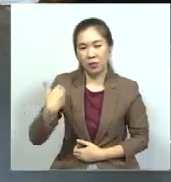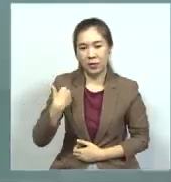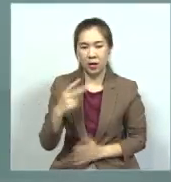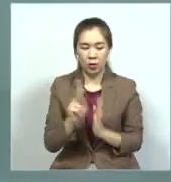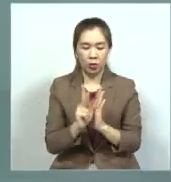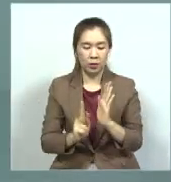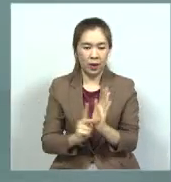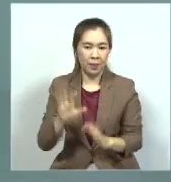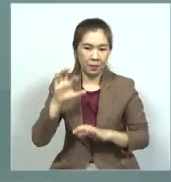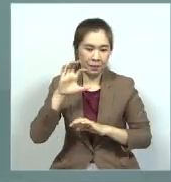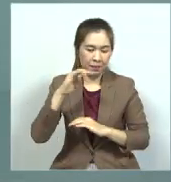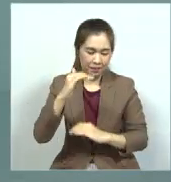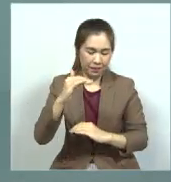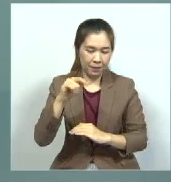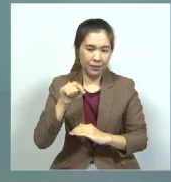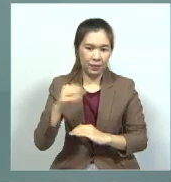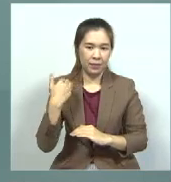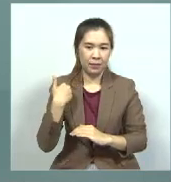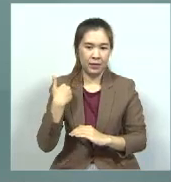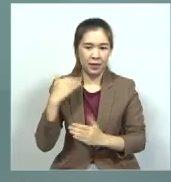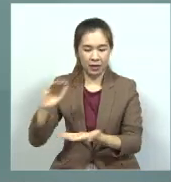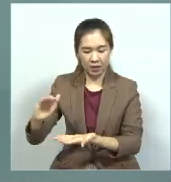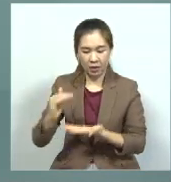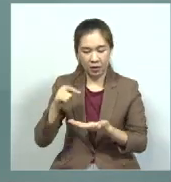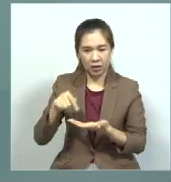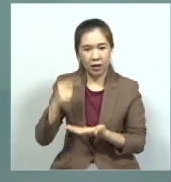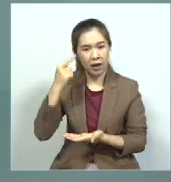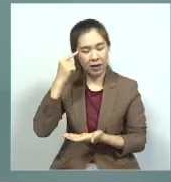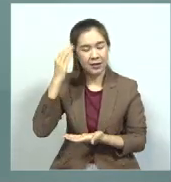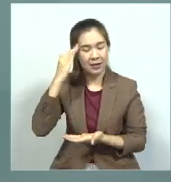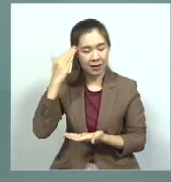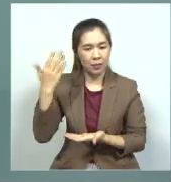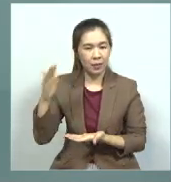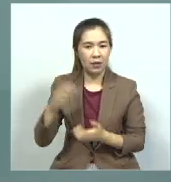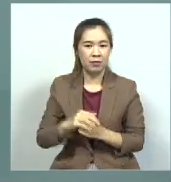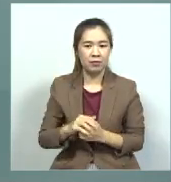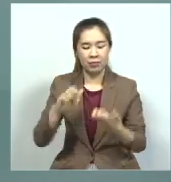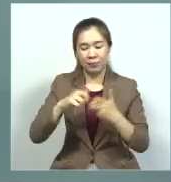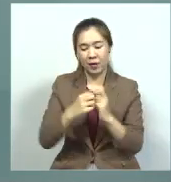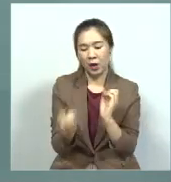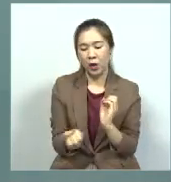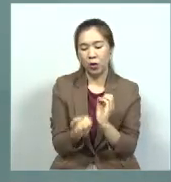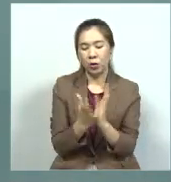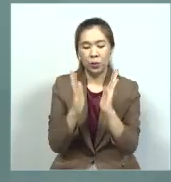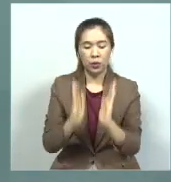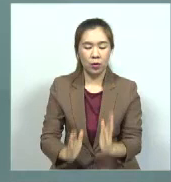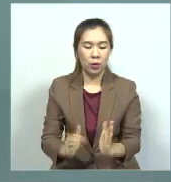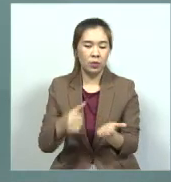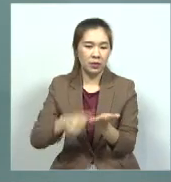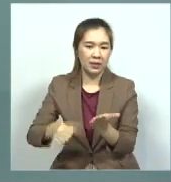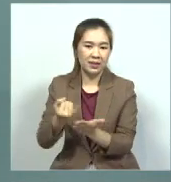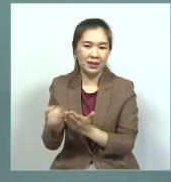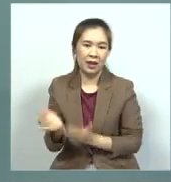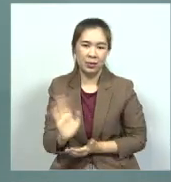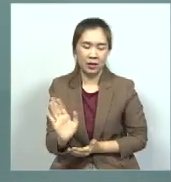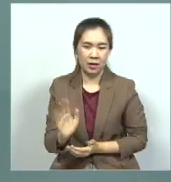ผลบังคับใช้สถาบันการเงินก็จะรายงานข้อมูลให้กรมรับทราบซึ่งไม่กระทบต่อผู้ประกอบการไม่ต้องกังวล